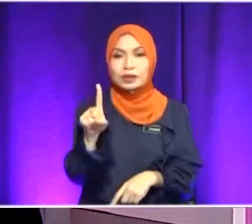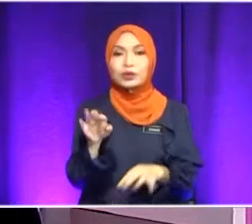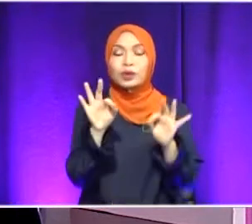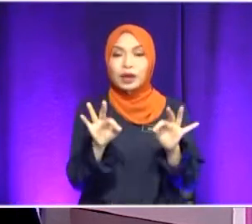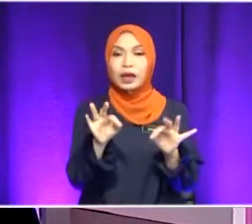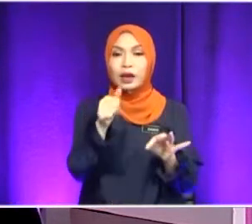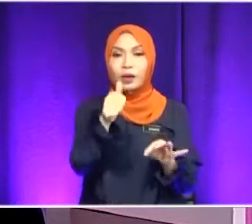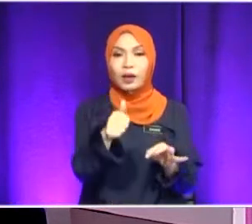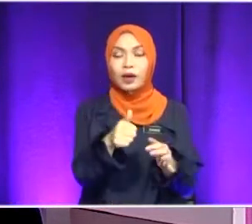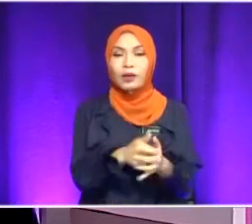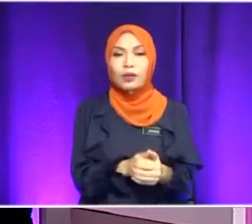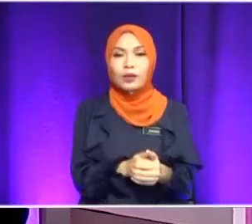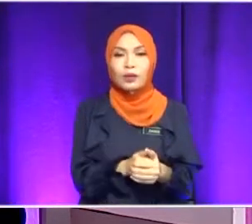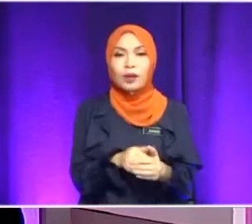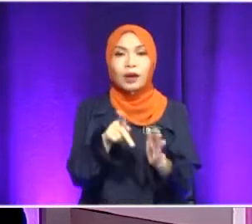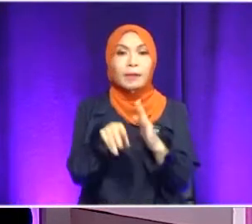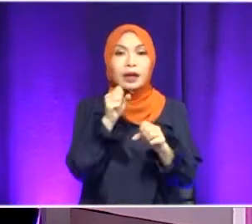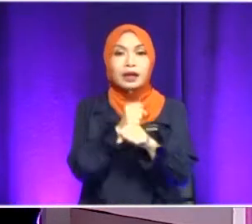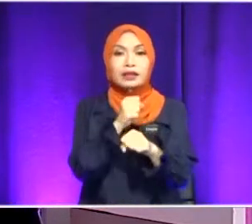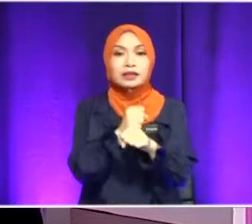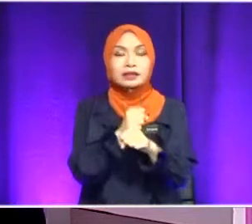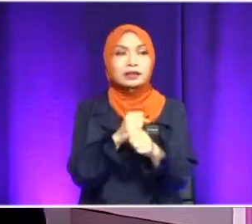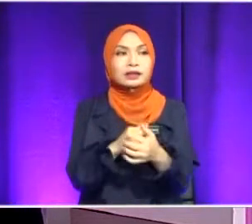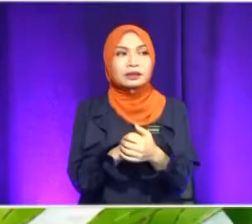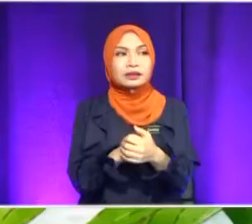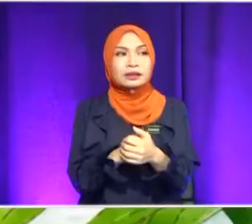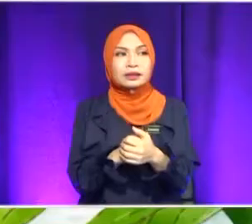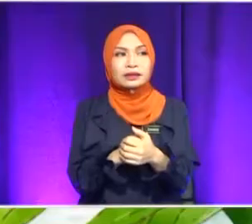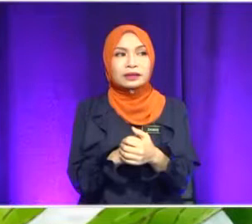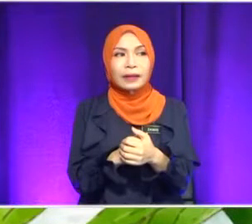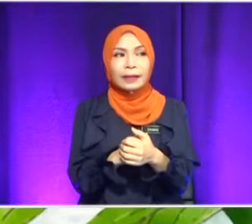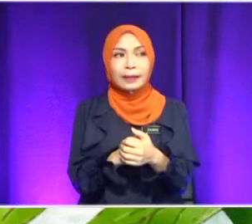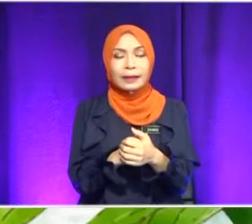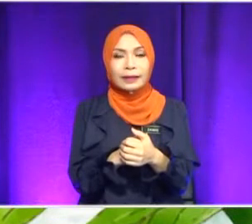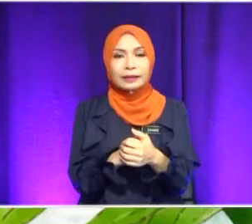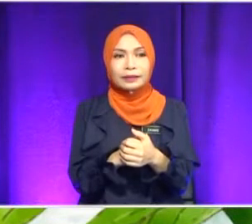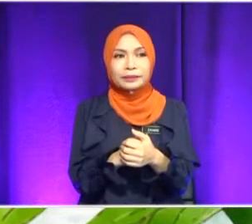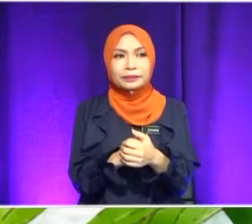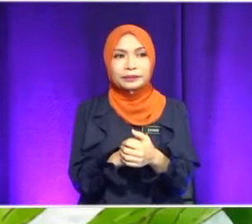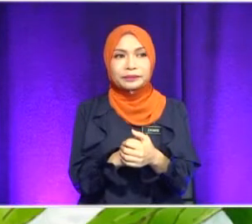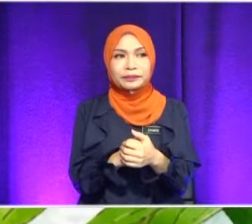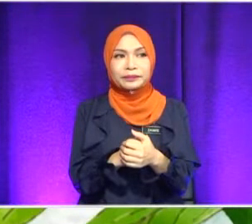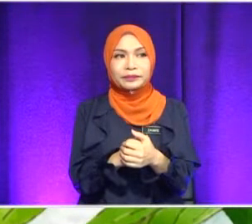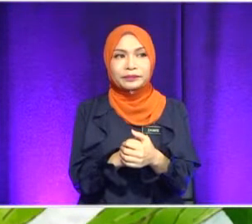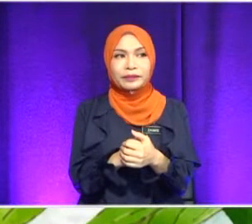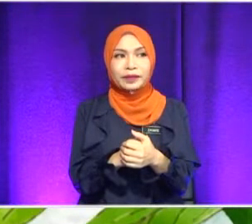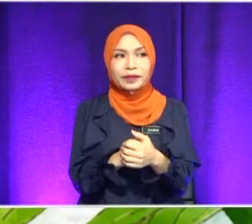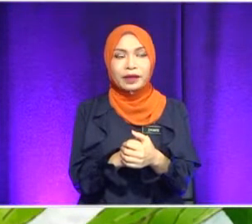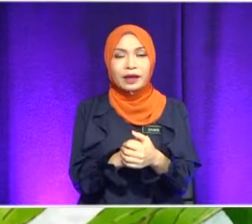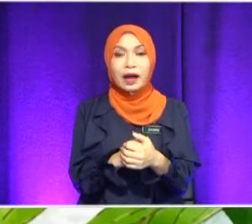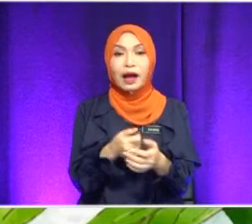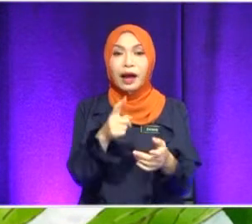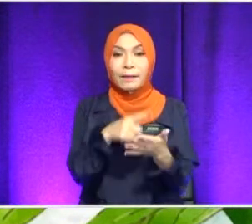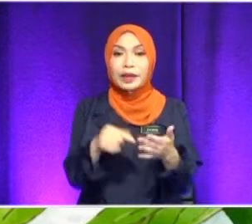pertanian apa yang tebal dicadangkan pada petani tersebut Hai Cik Kalau saya jadi pegawai pertanyaan-pertanyaan